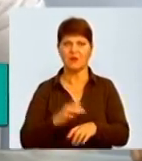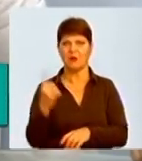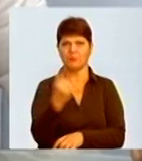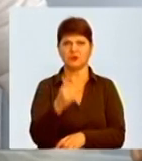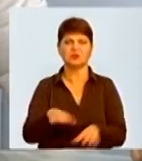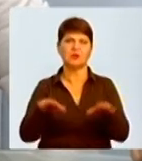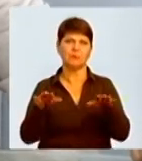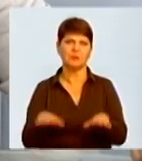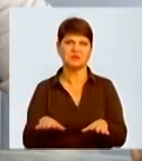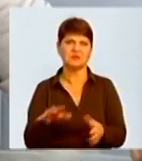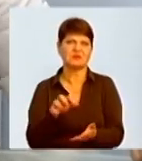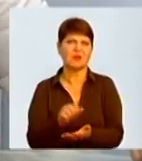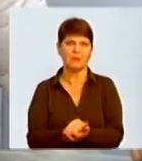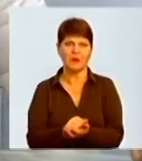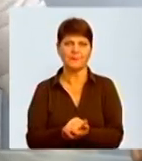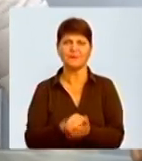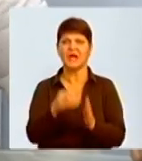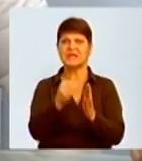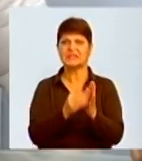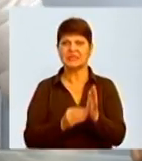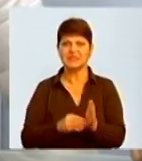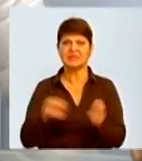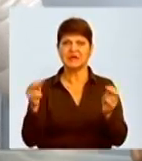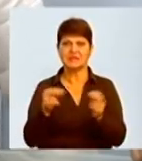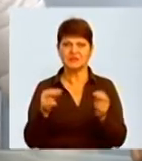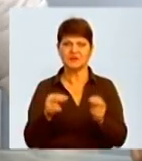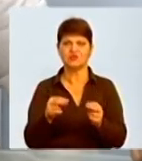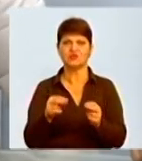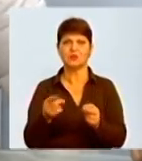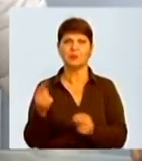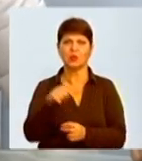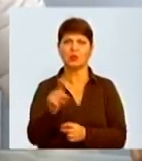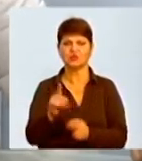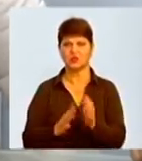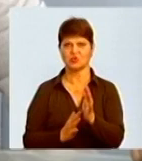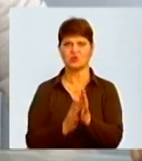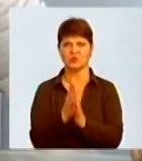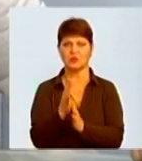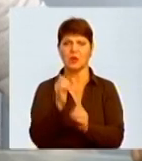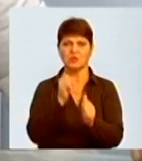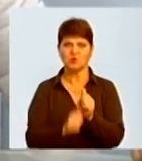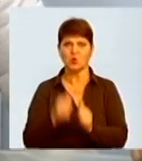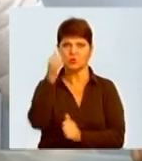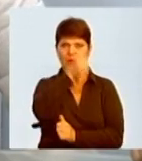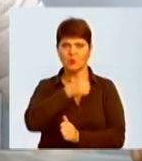місце. Статистика свідчить про те, що ця захворюваність, на жаль, зростає. Тому що з кожним роком, якщо